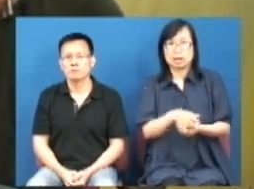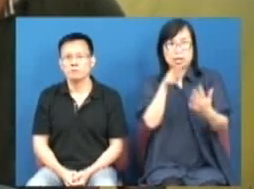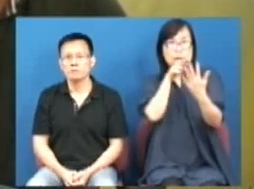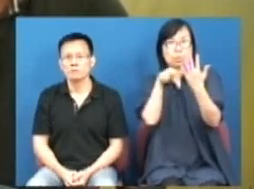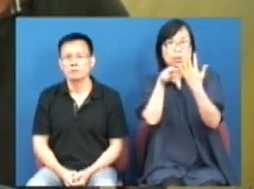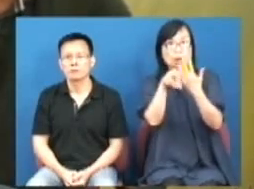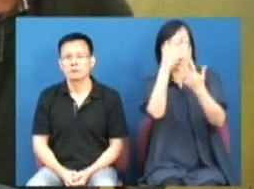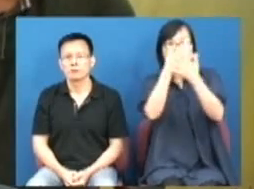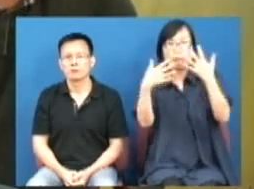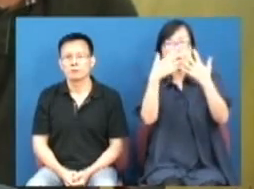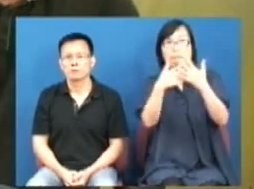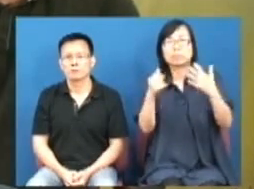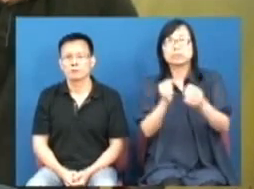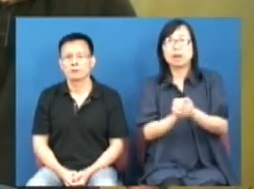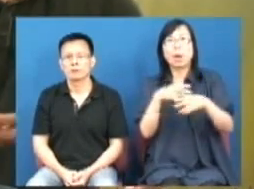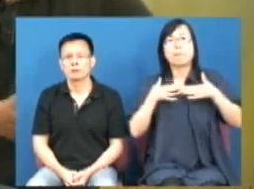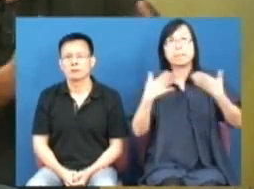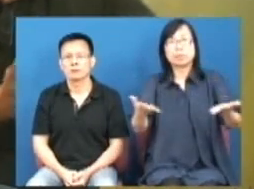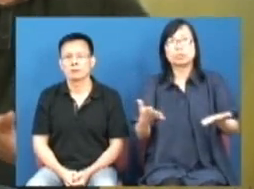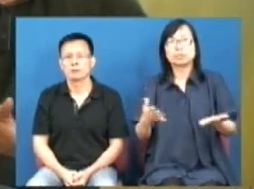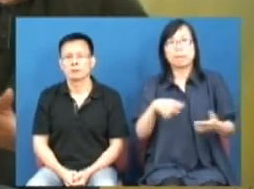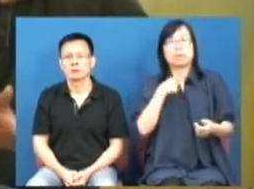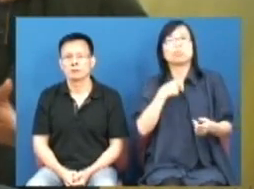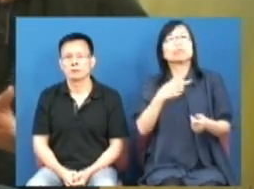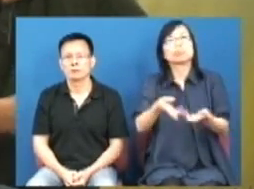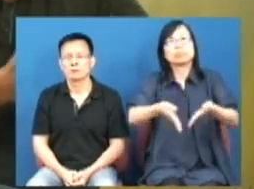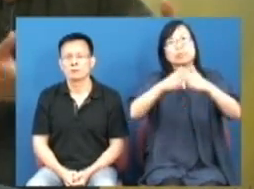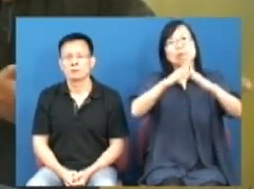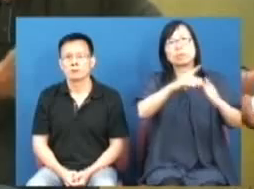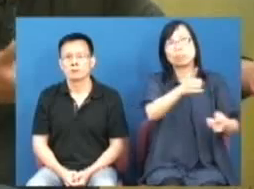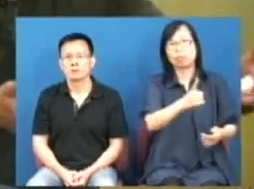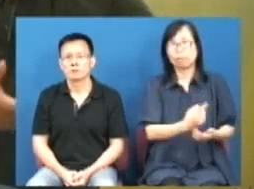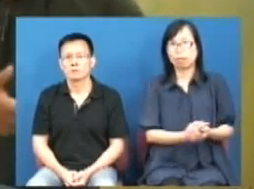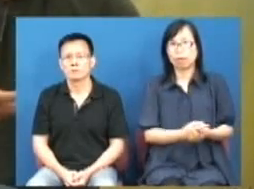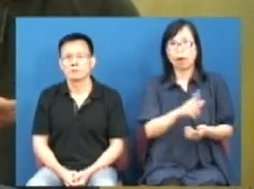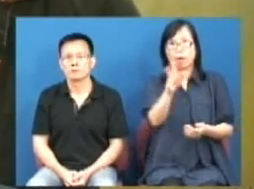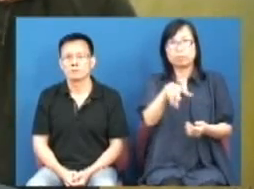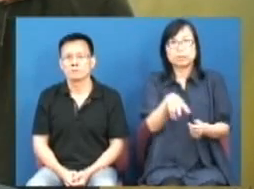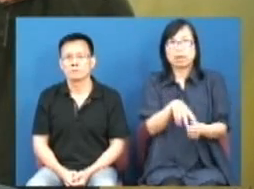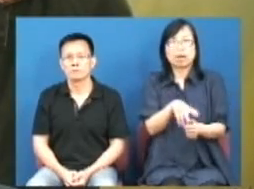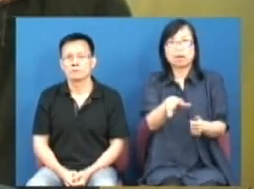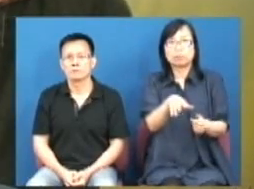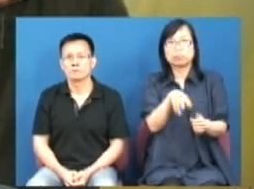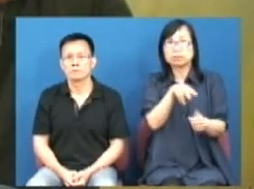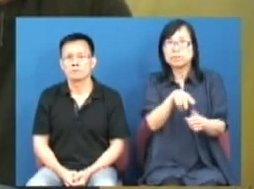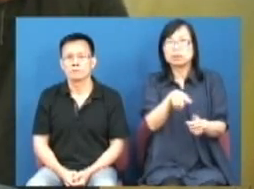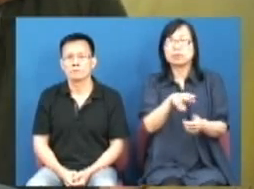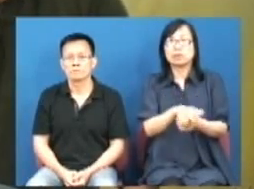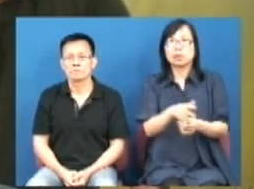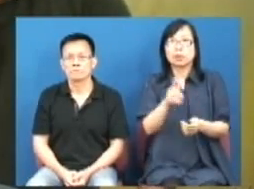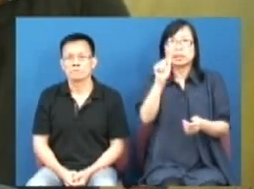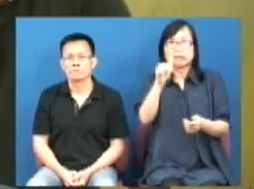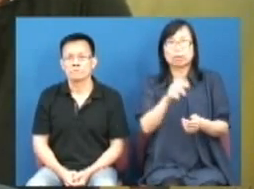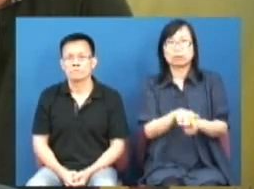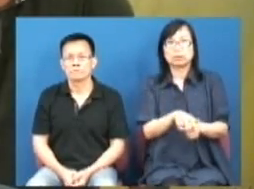網上嘅網台啊，好乜嘢都好表達，咁你咪又搞一個咯？你唔需要即係封劍遊人都可以搞到，呢個就係嗰個嘅公平